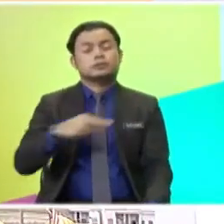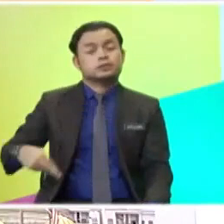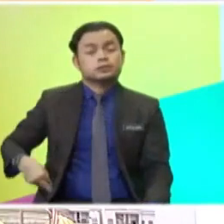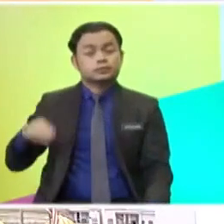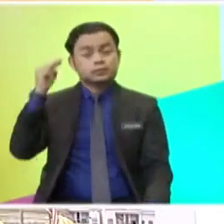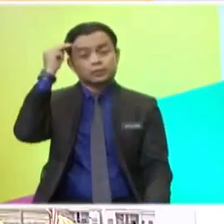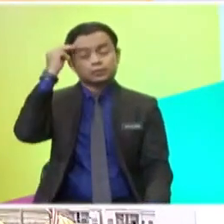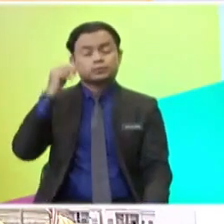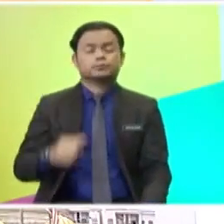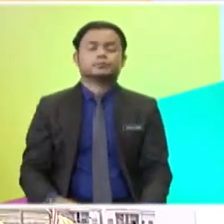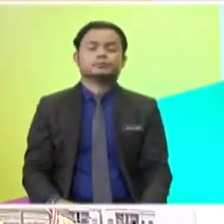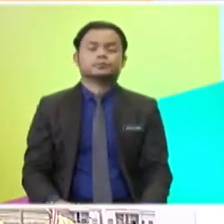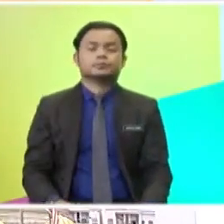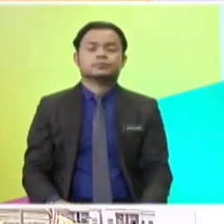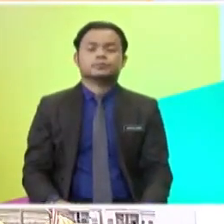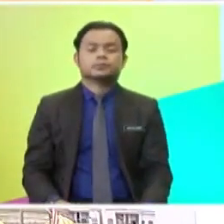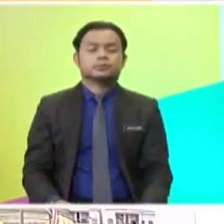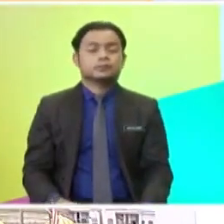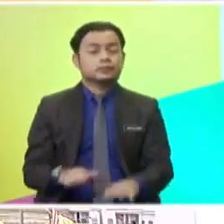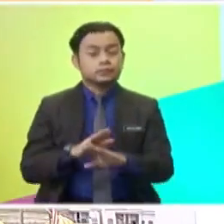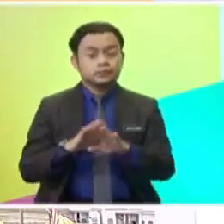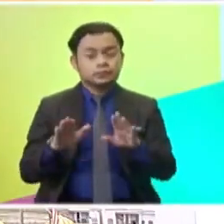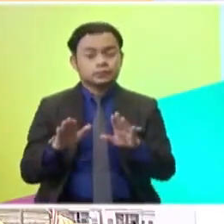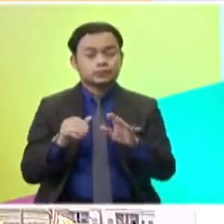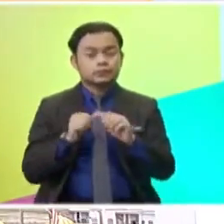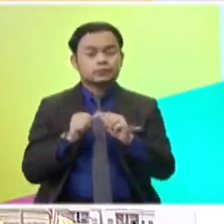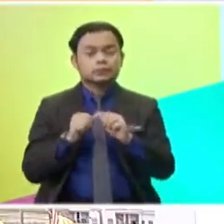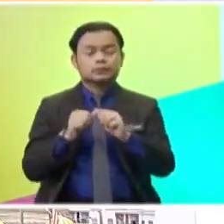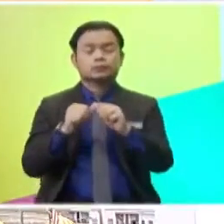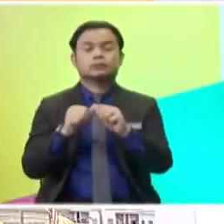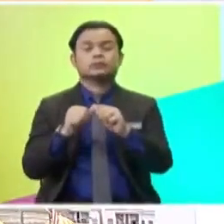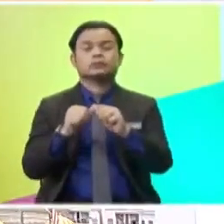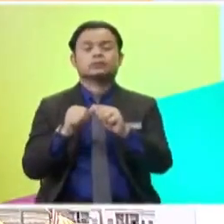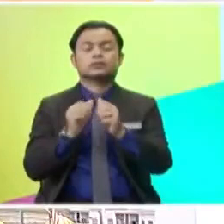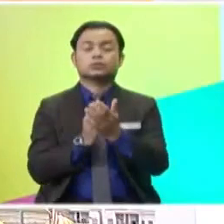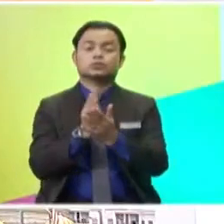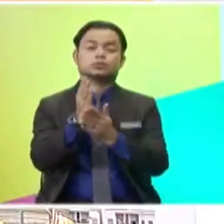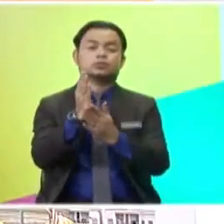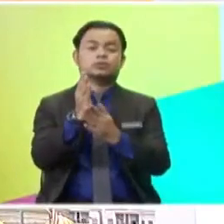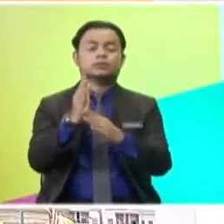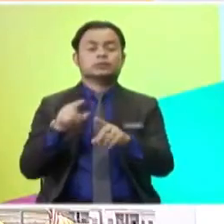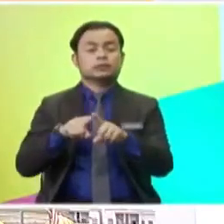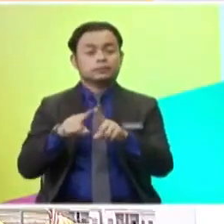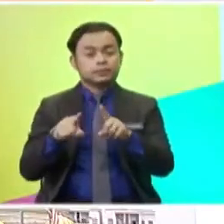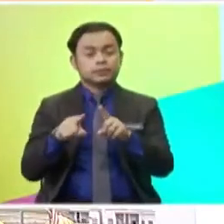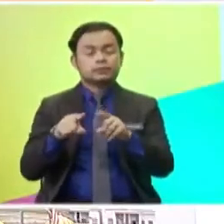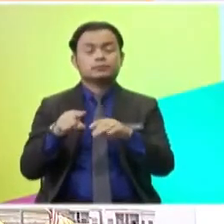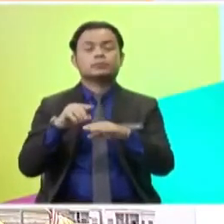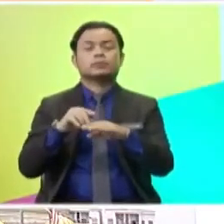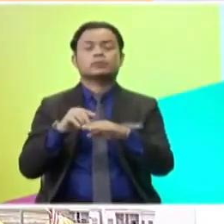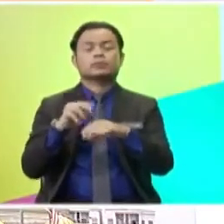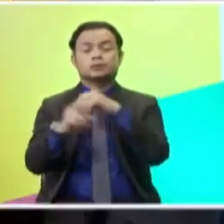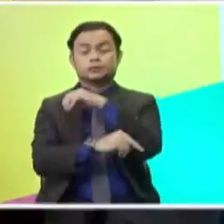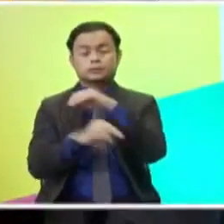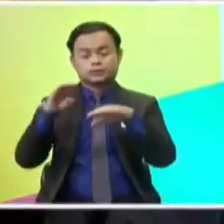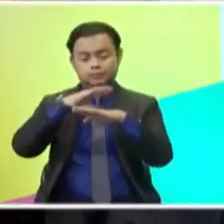secara langsung tapi diletakkan di bawah negeri-negeri naungan ataupun the protectorate state, kata orang putih. Ha, okay. Banyak